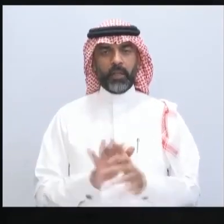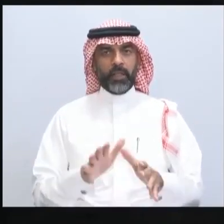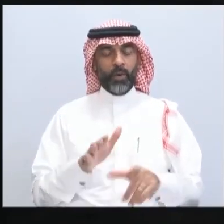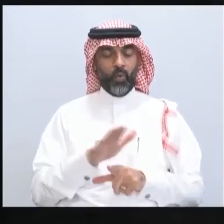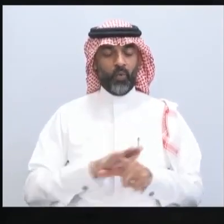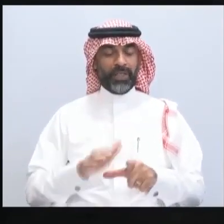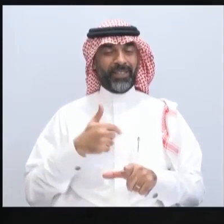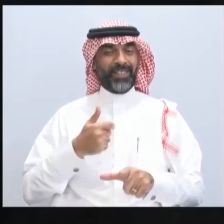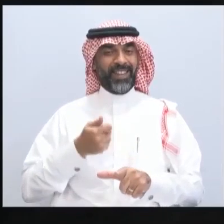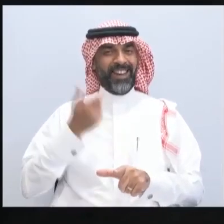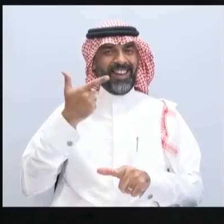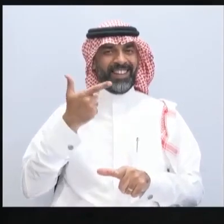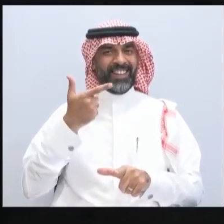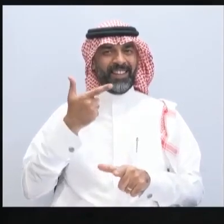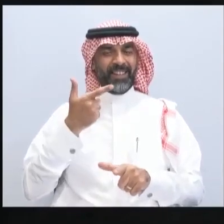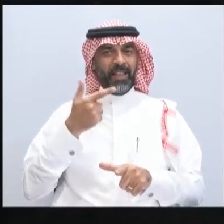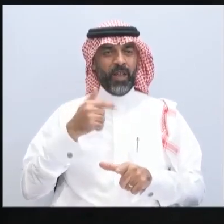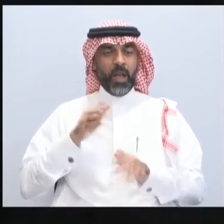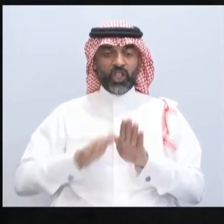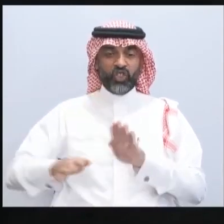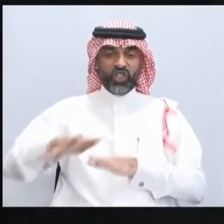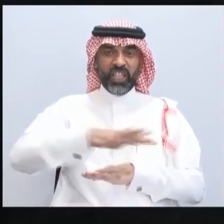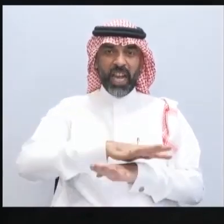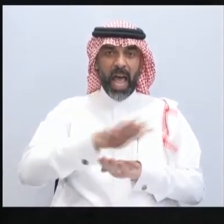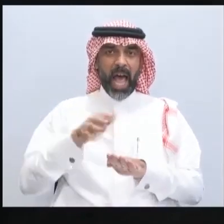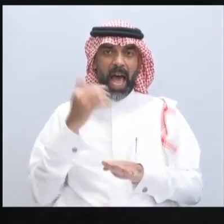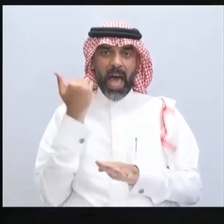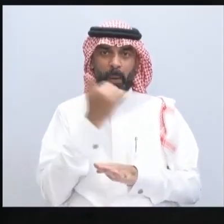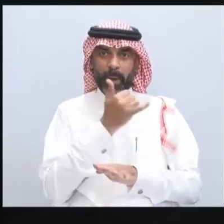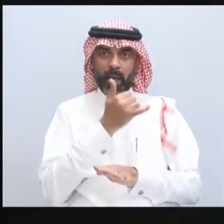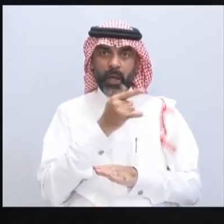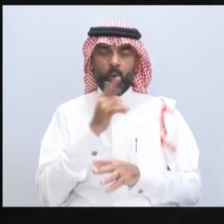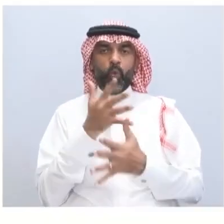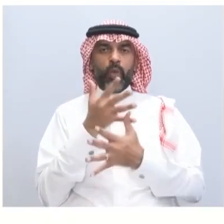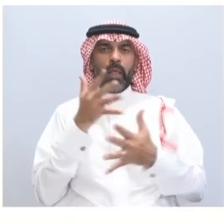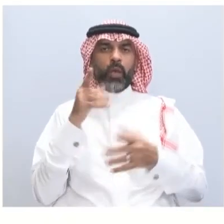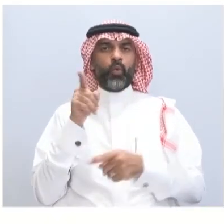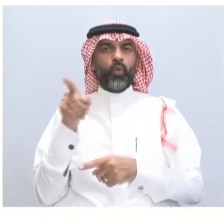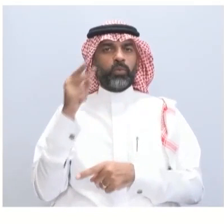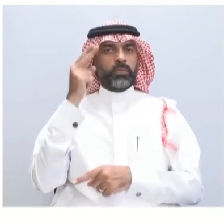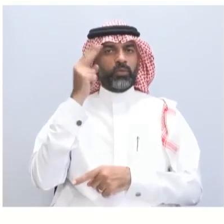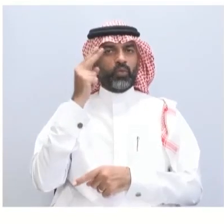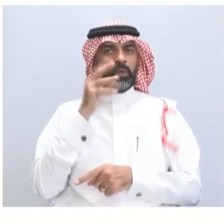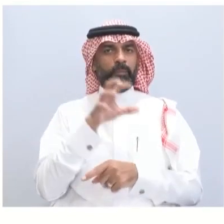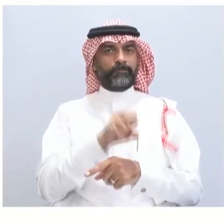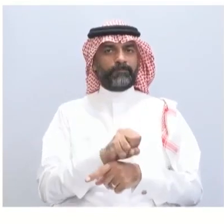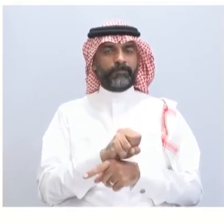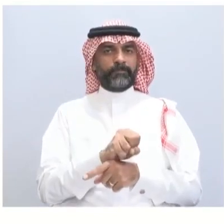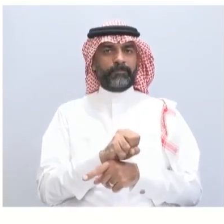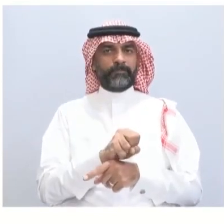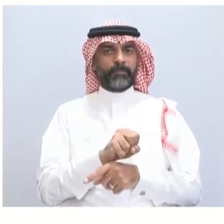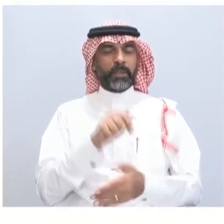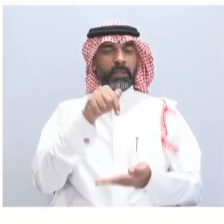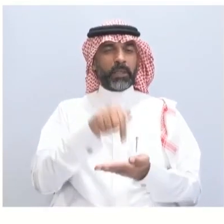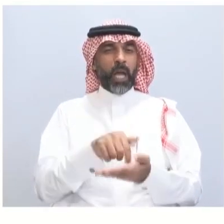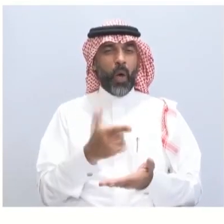الغالي يشغل معظم مساحه شبه الجزيره العربيه حيث تقع في